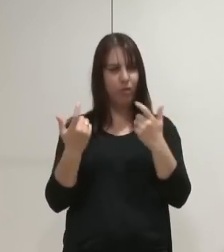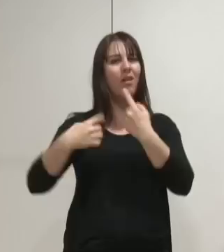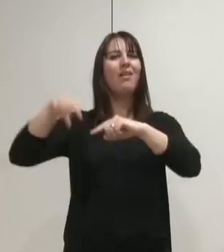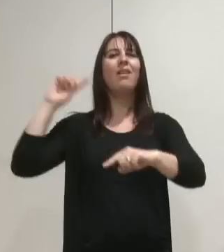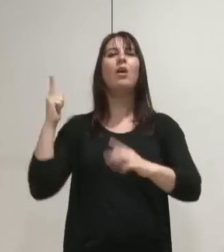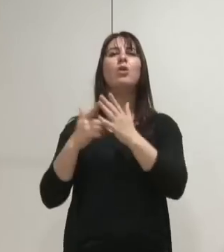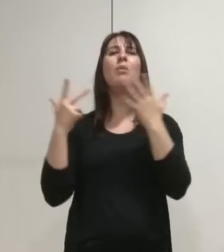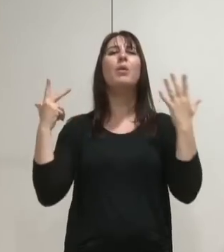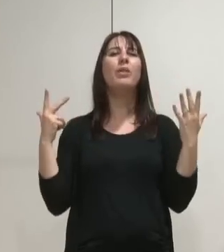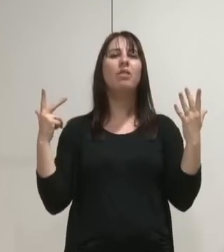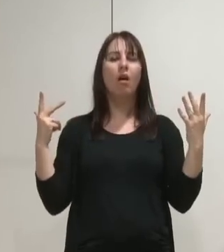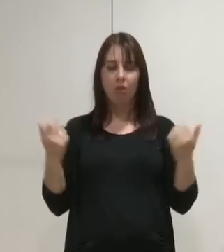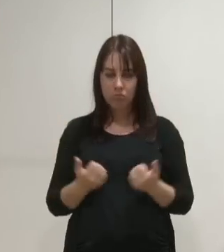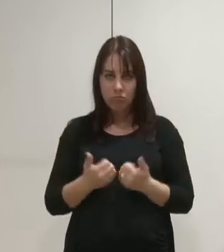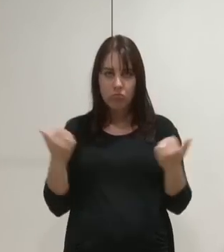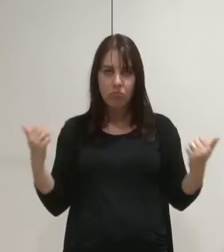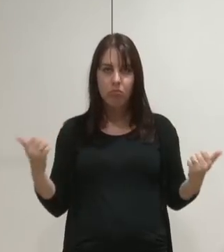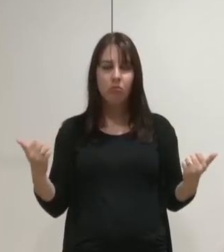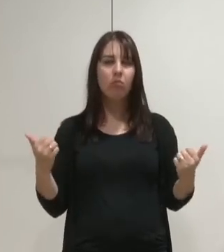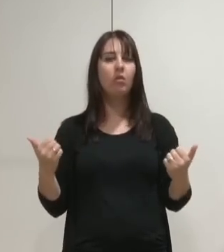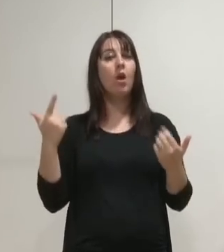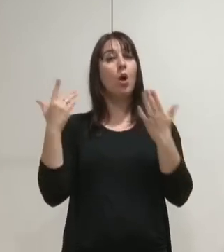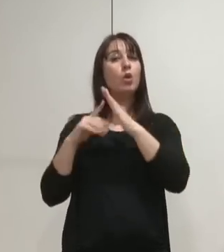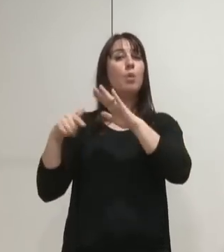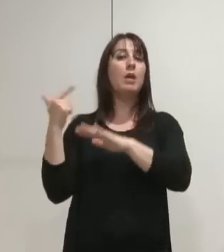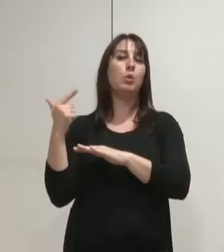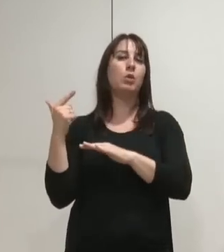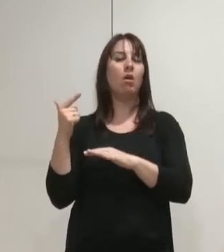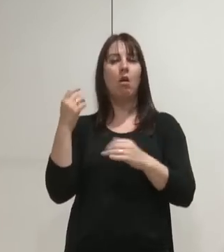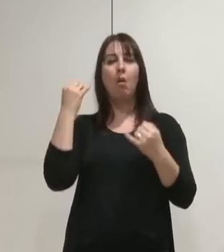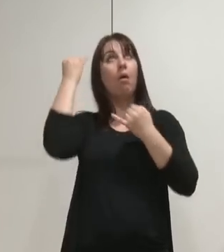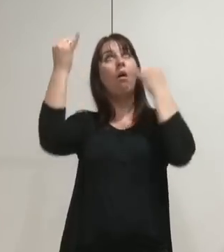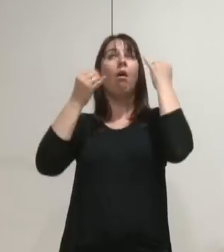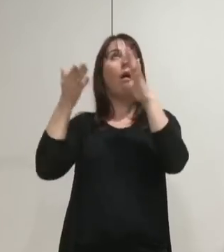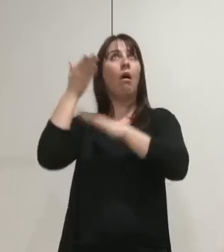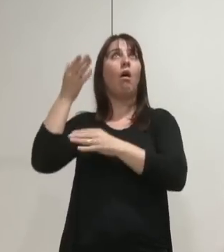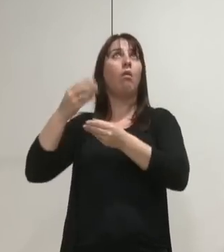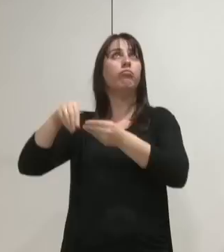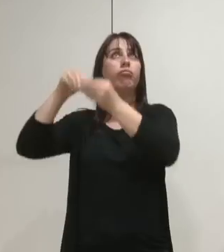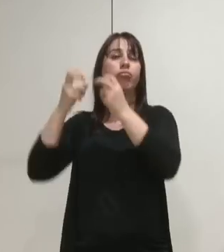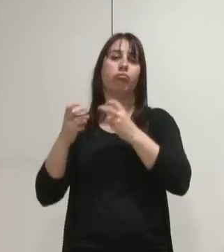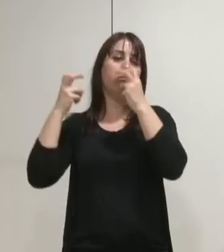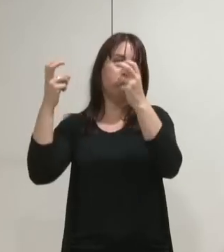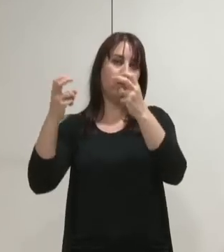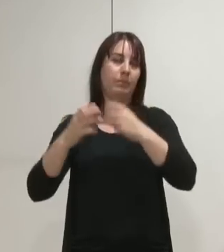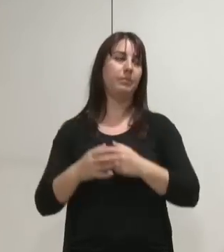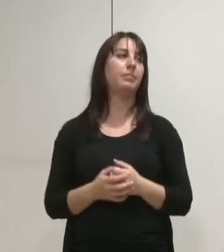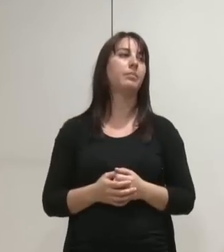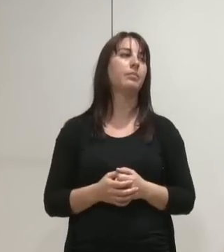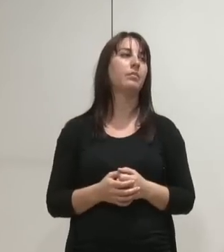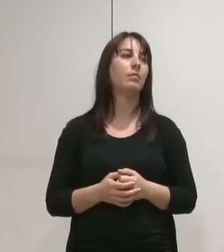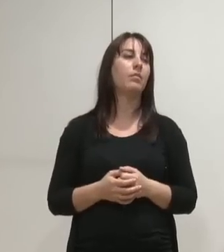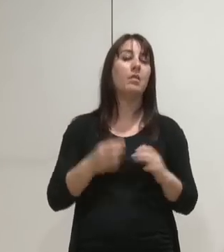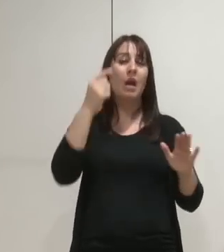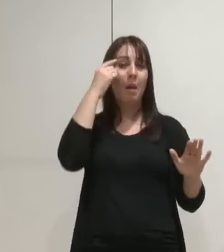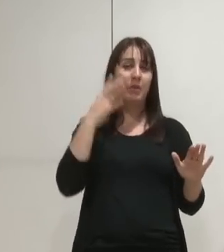en 2008 et qui avait été juste extrapolé en 2012 et ça a été je pense l'exercice a